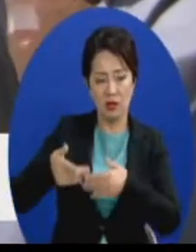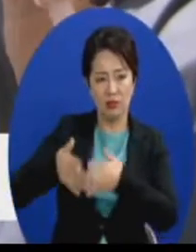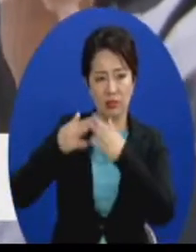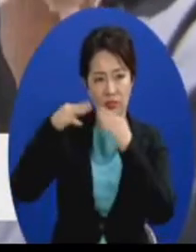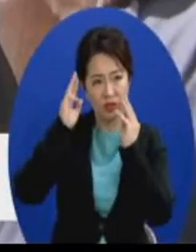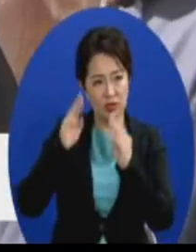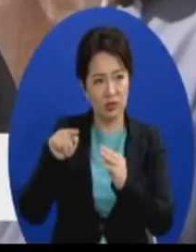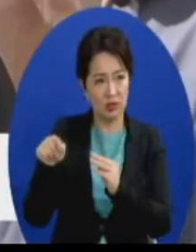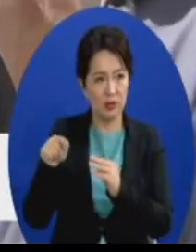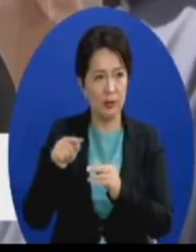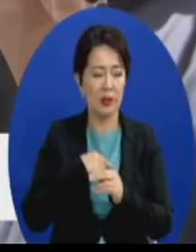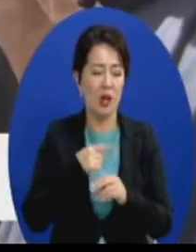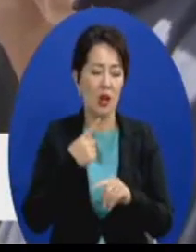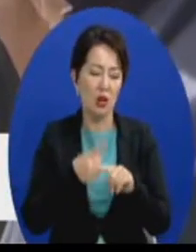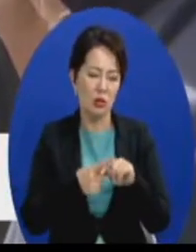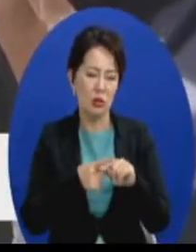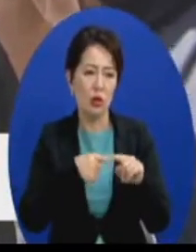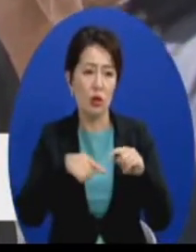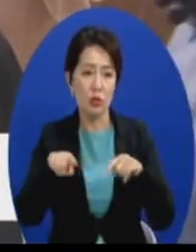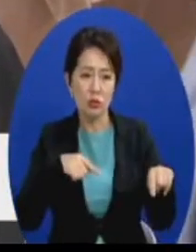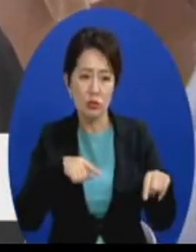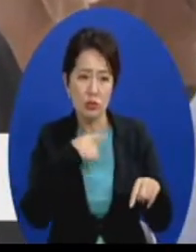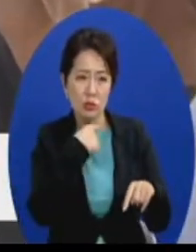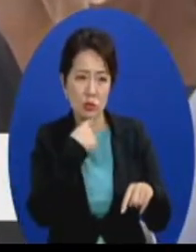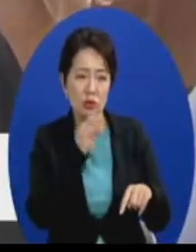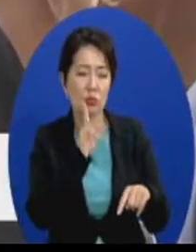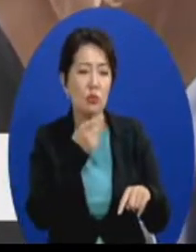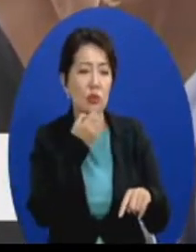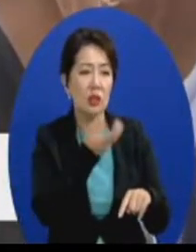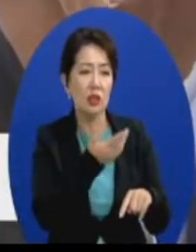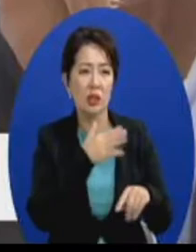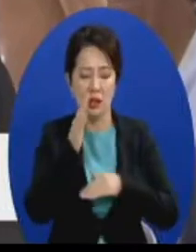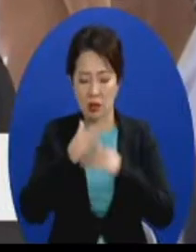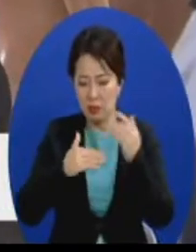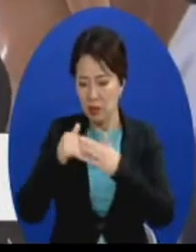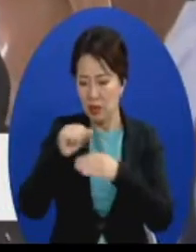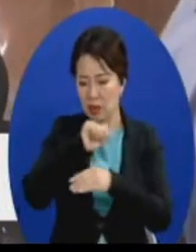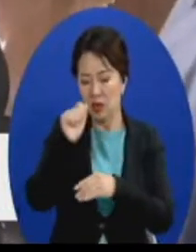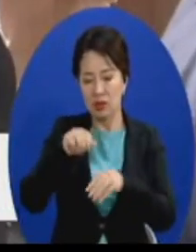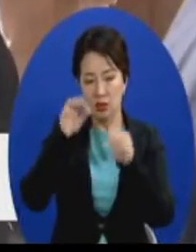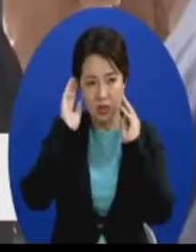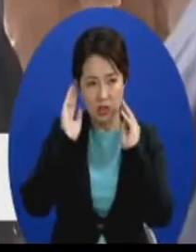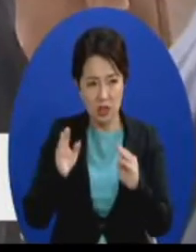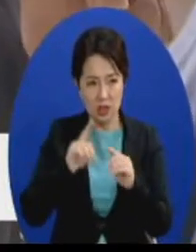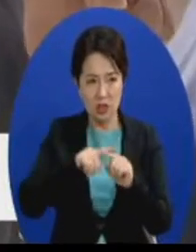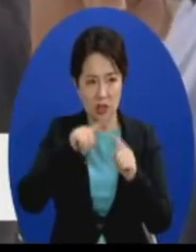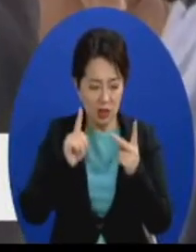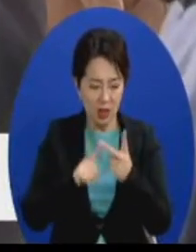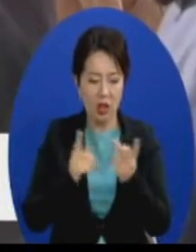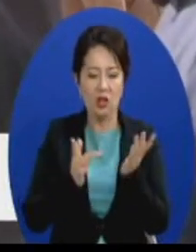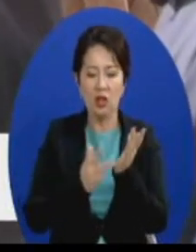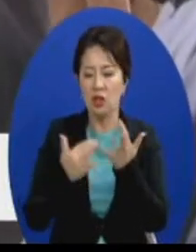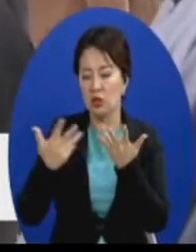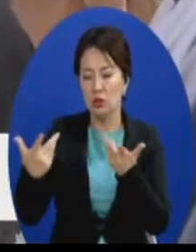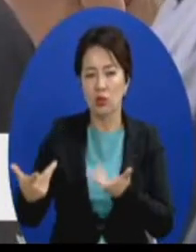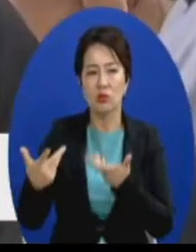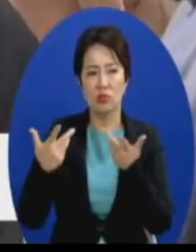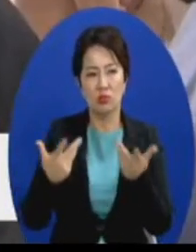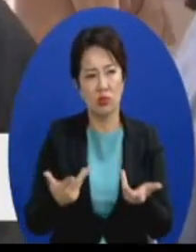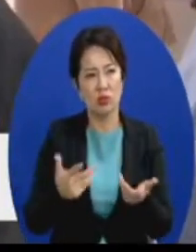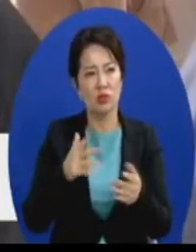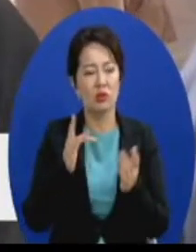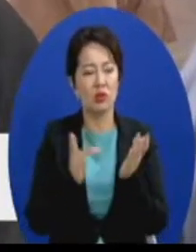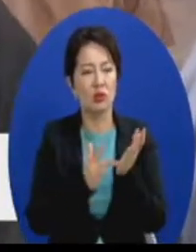асуудлыг шийдсэн. Тэгэхээр бид нар бол орон нутгийн үүч хэлж байгаа гэхээр барилгын асуудлыг шийдээ тий. А энэний дараа бол бид нар тоног төхөөрөмж. Тоног